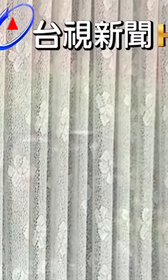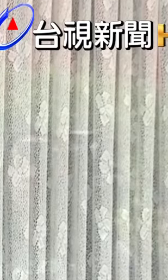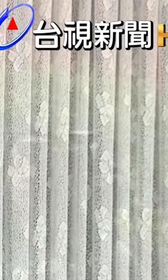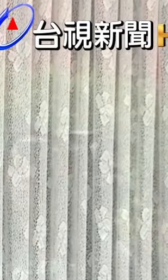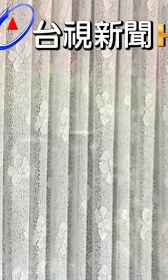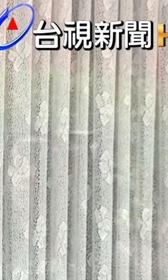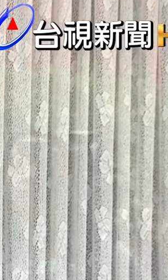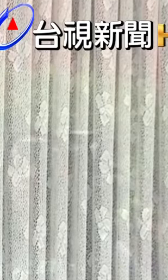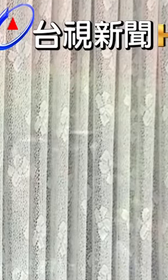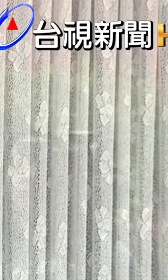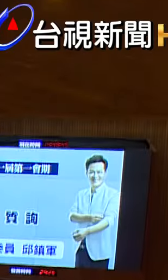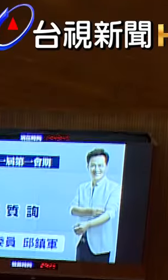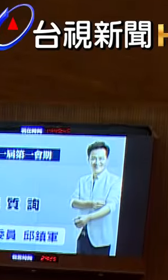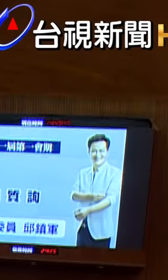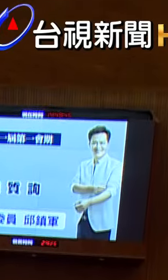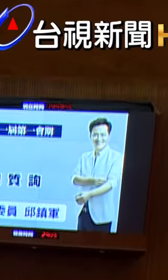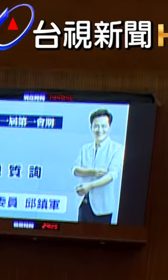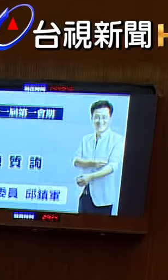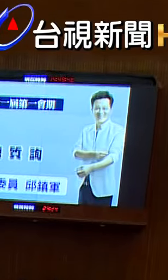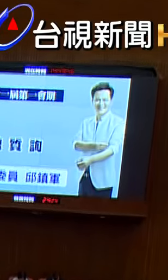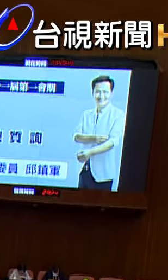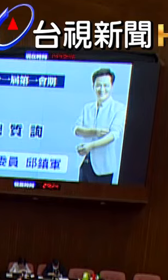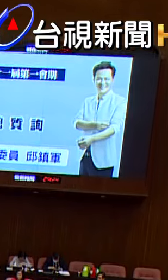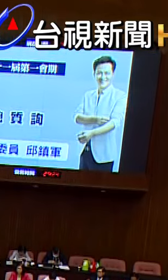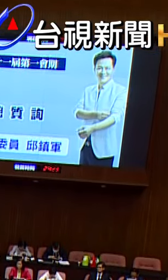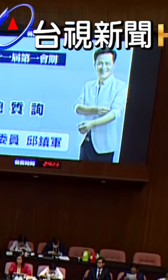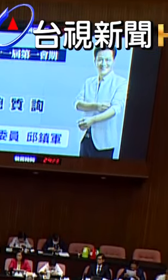哈，能够到我们这边来。 复议案投票日倒